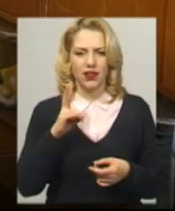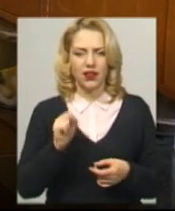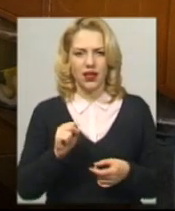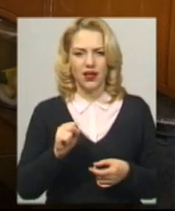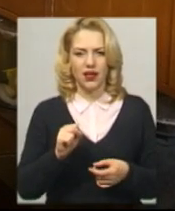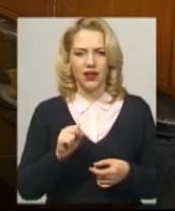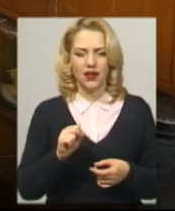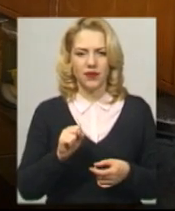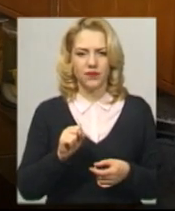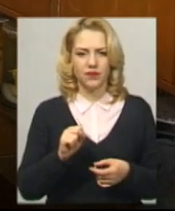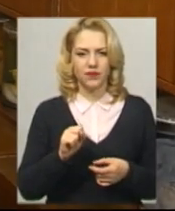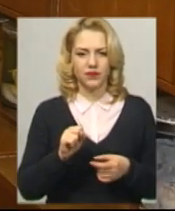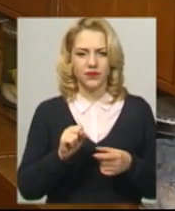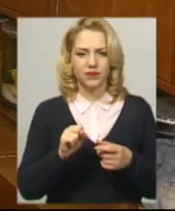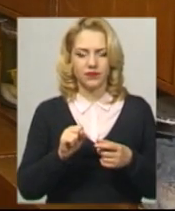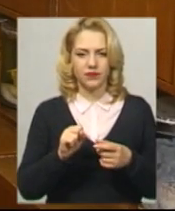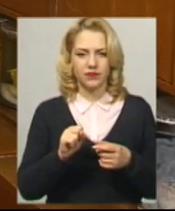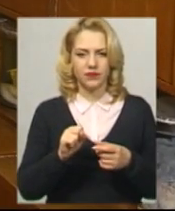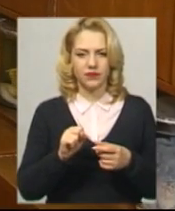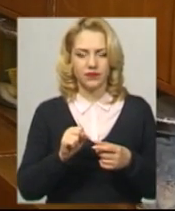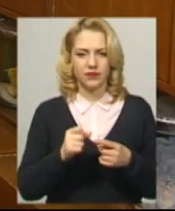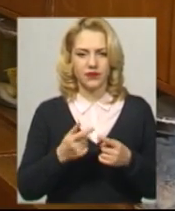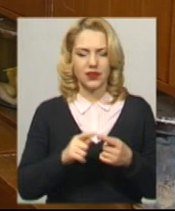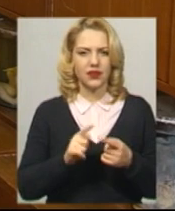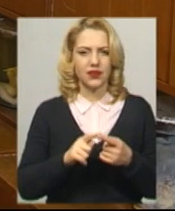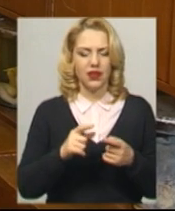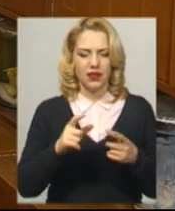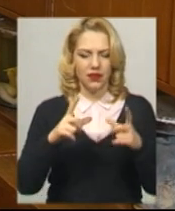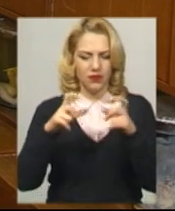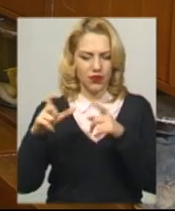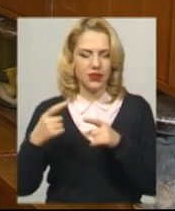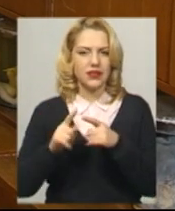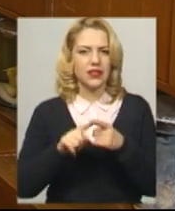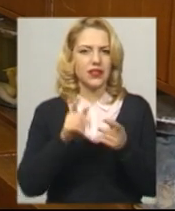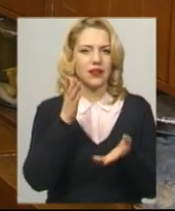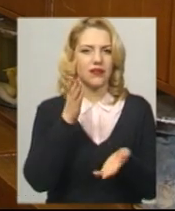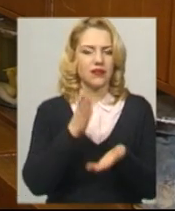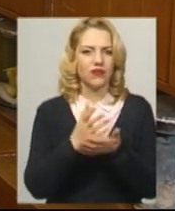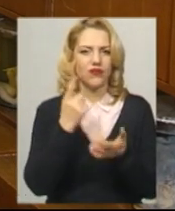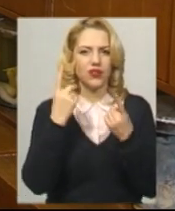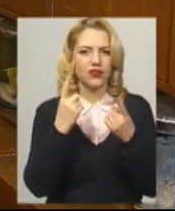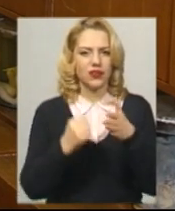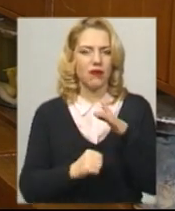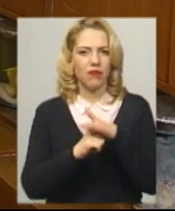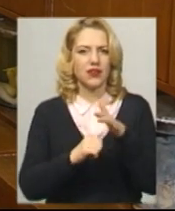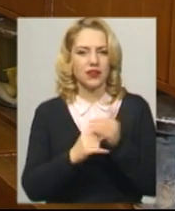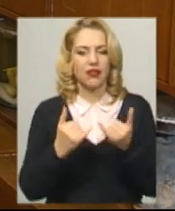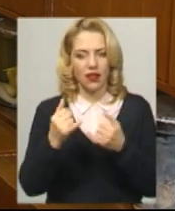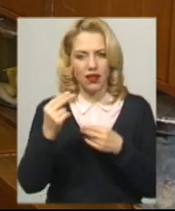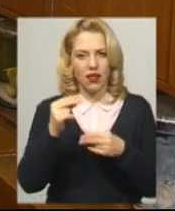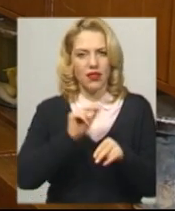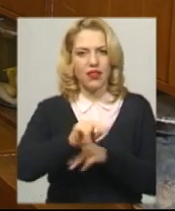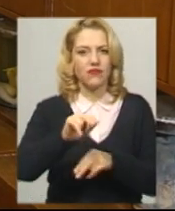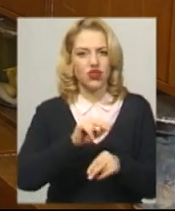І це велика база для нашого навчання, для перегляду, для розуміння, де ми